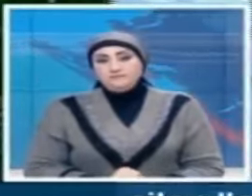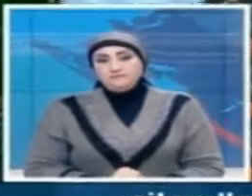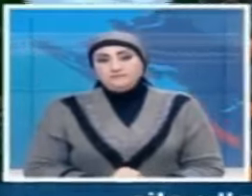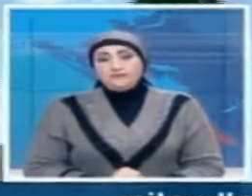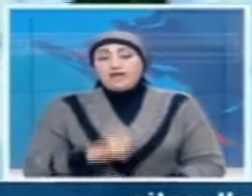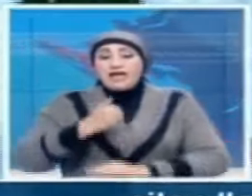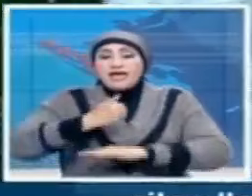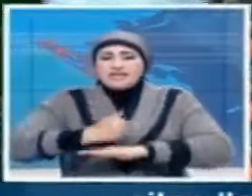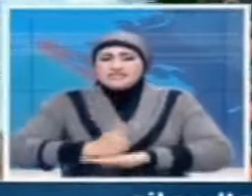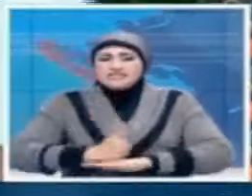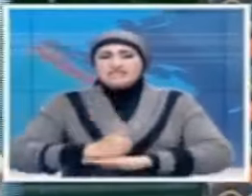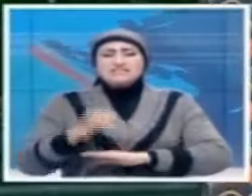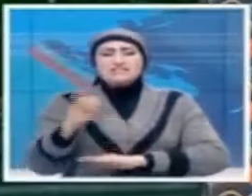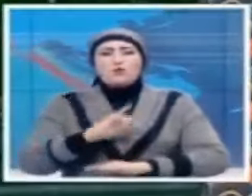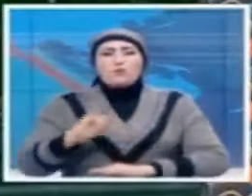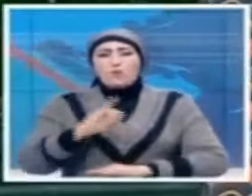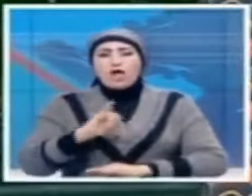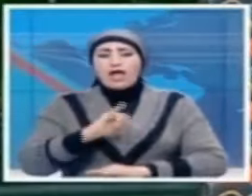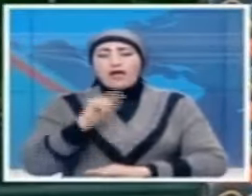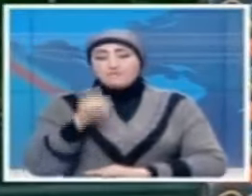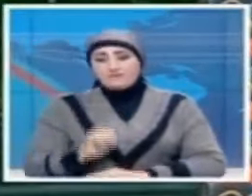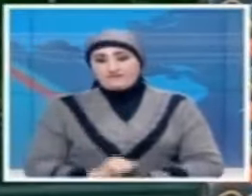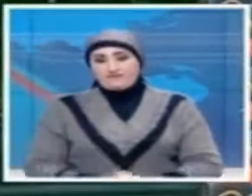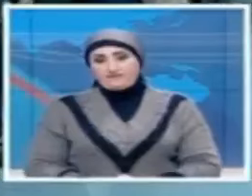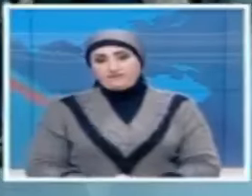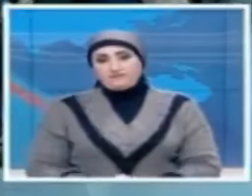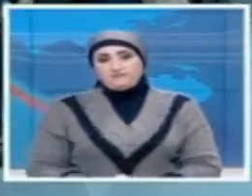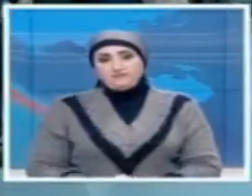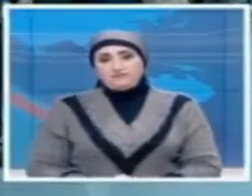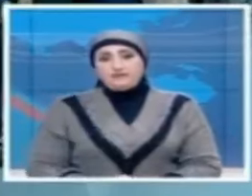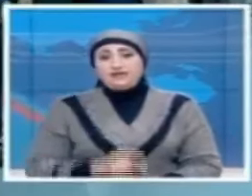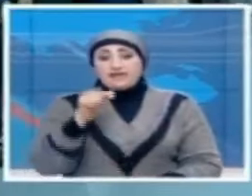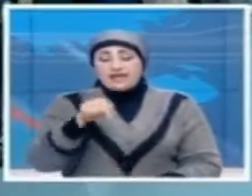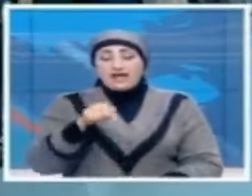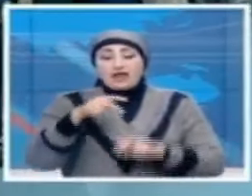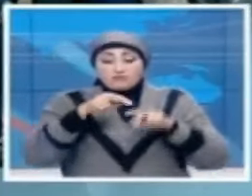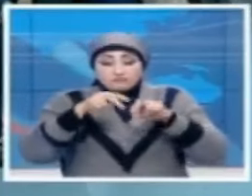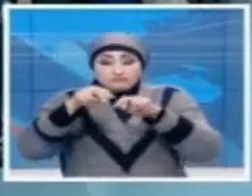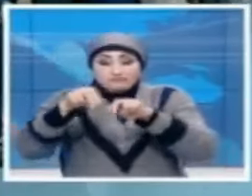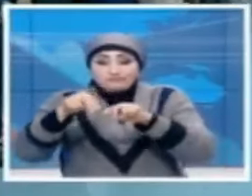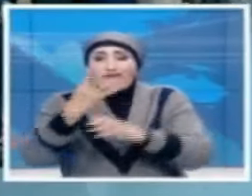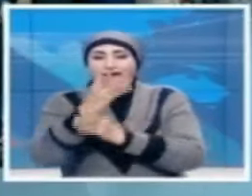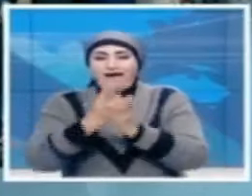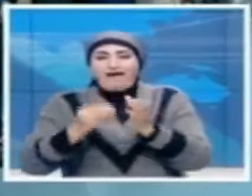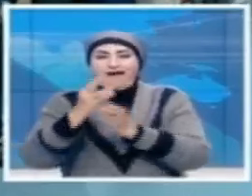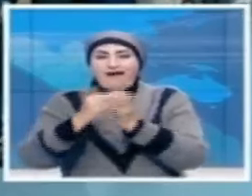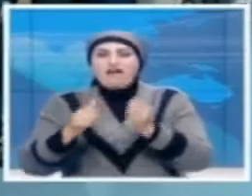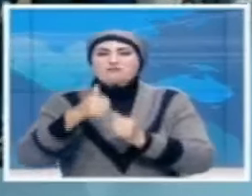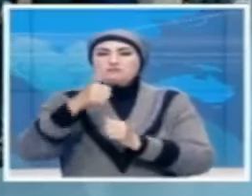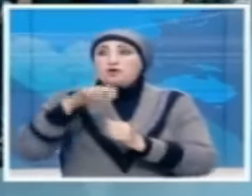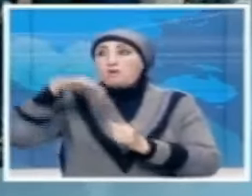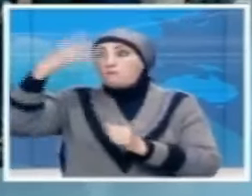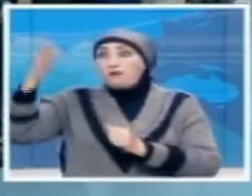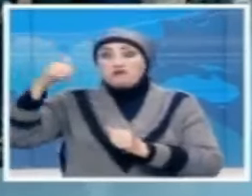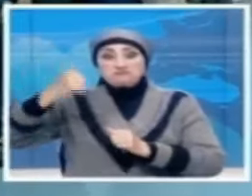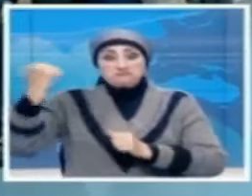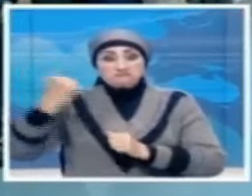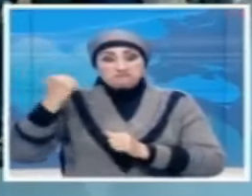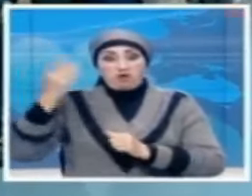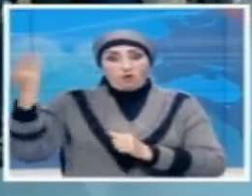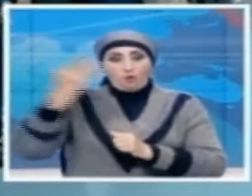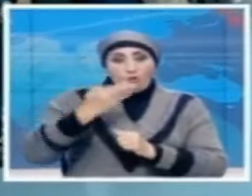الاسس او السل اللي هو نقدر منه ان احنا نولد لرؤوس ماشيه محسنه من